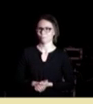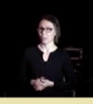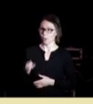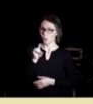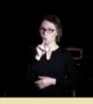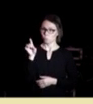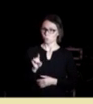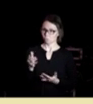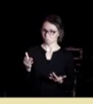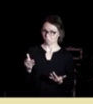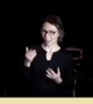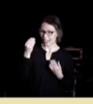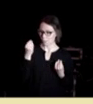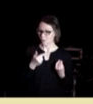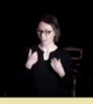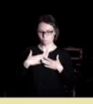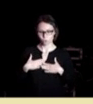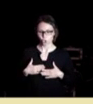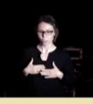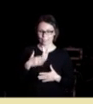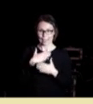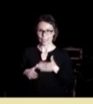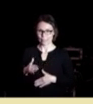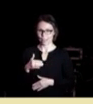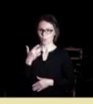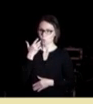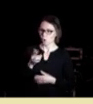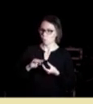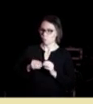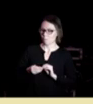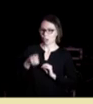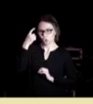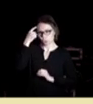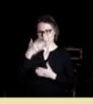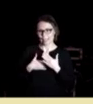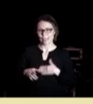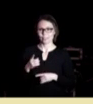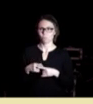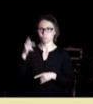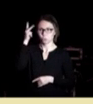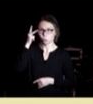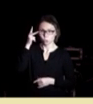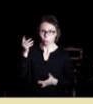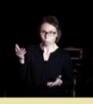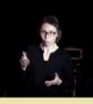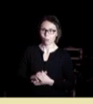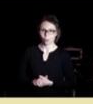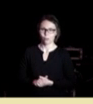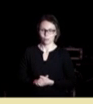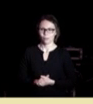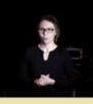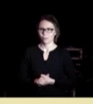Spørsmålet er, glemmer vi fysisk helse når problemet er psykisk helse og rus? Det